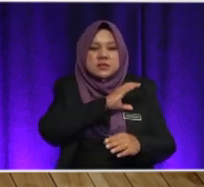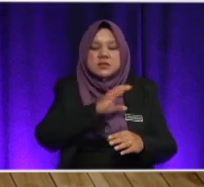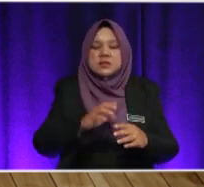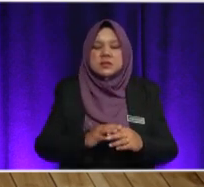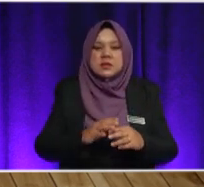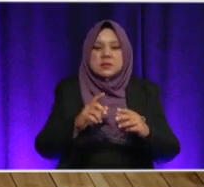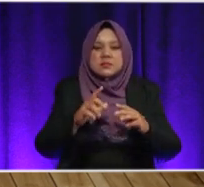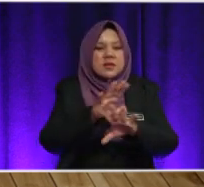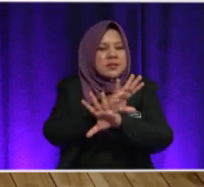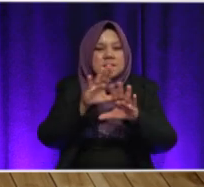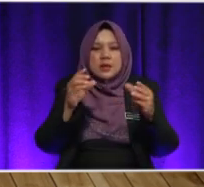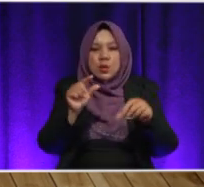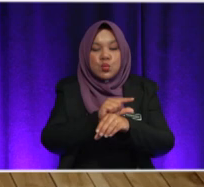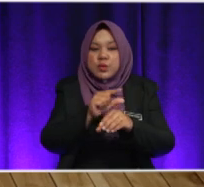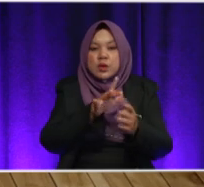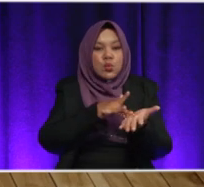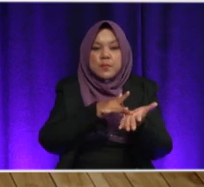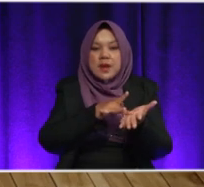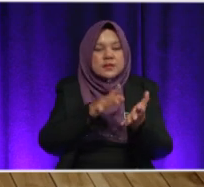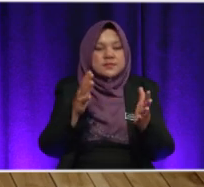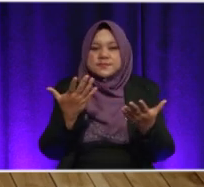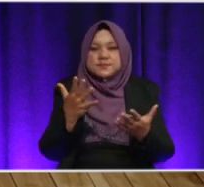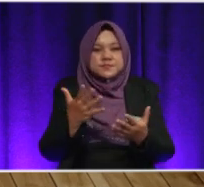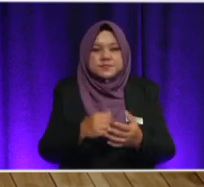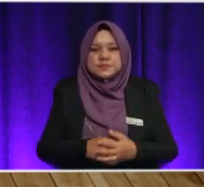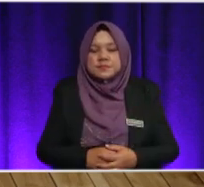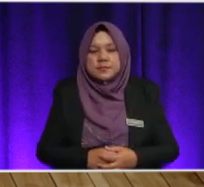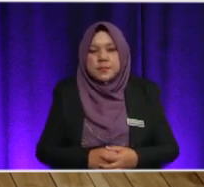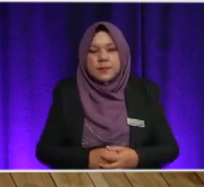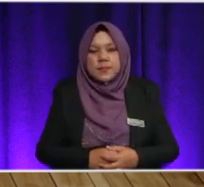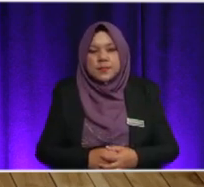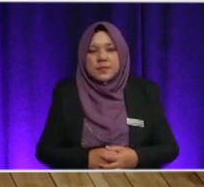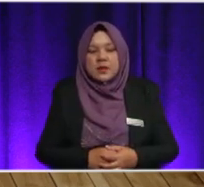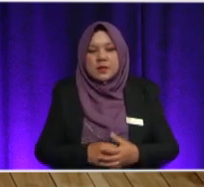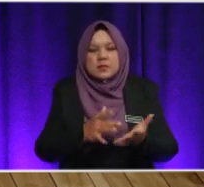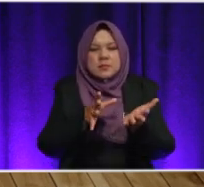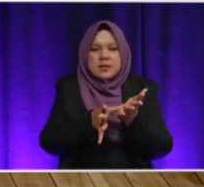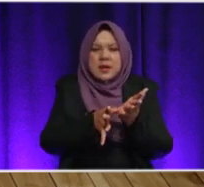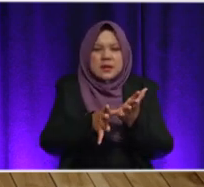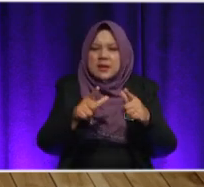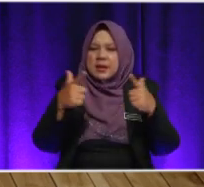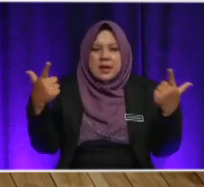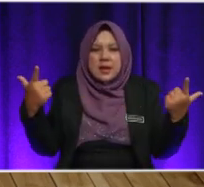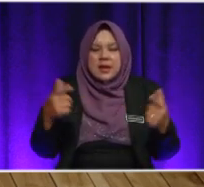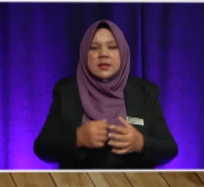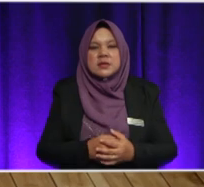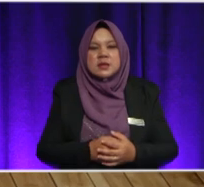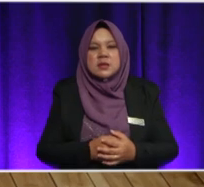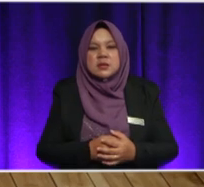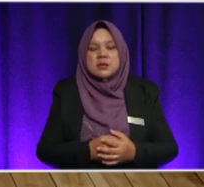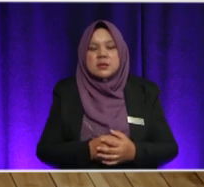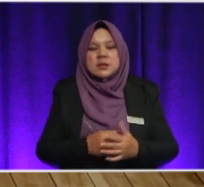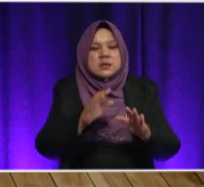tidak menggunakan ubah-ubatan tidak memenuhi kebutuhan wadah dan bahan sintetik kimia kemudian